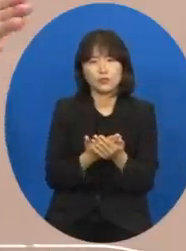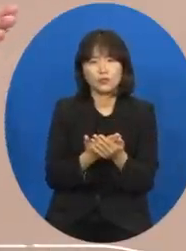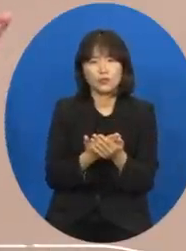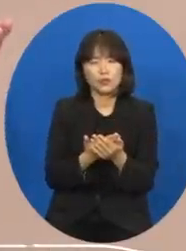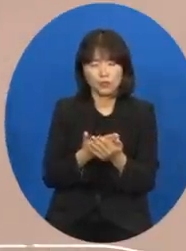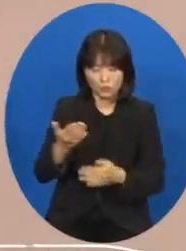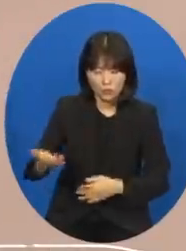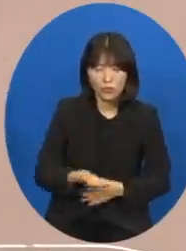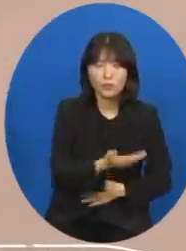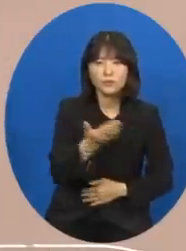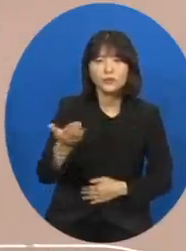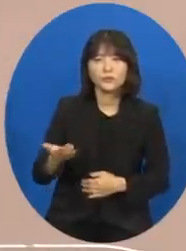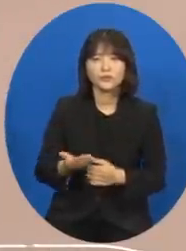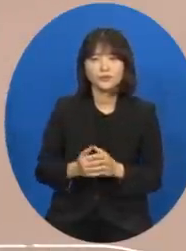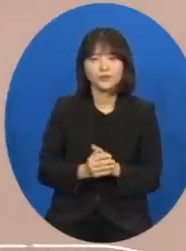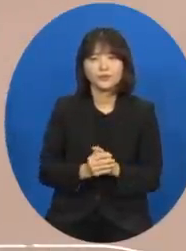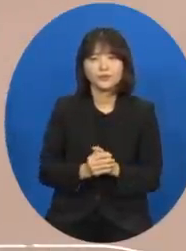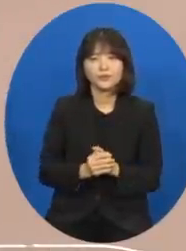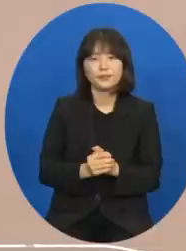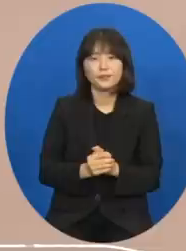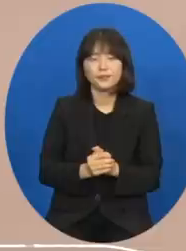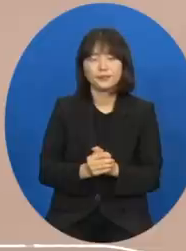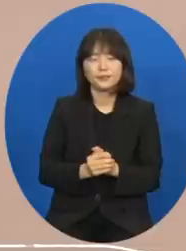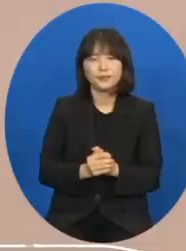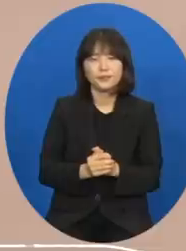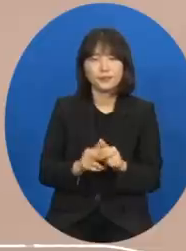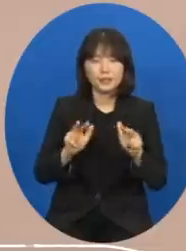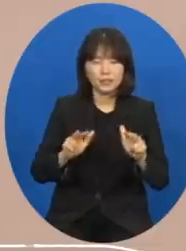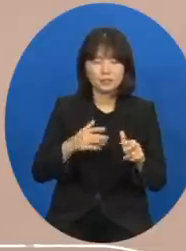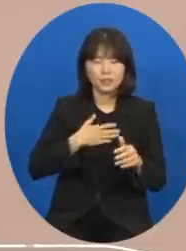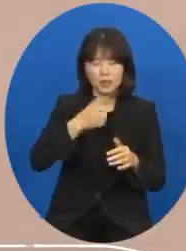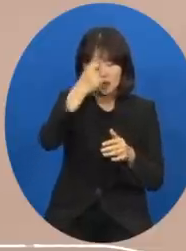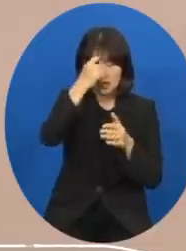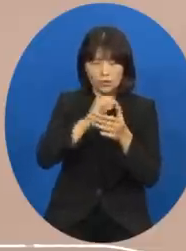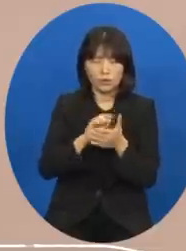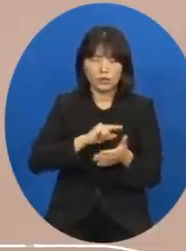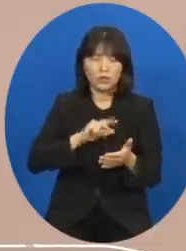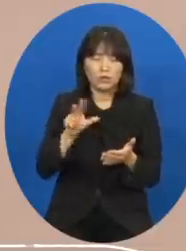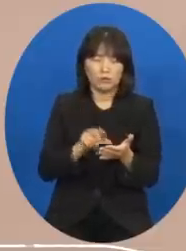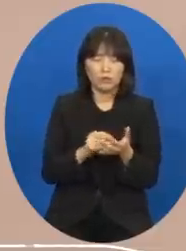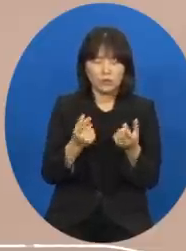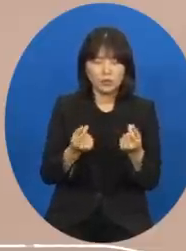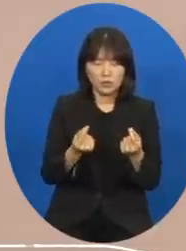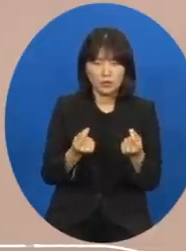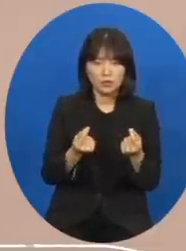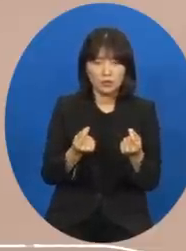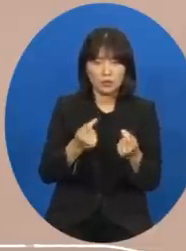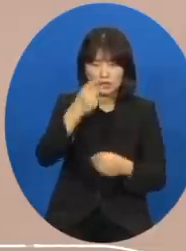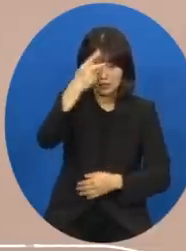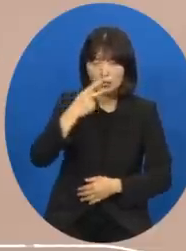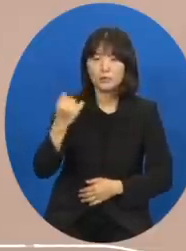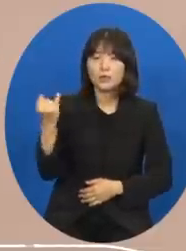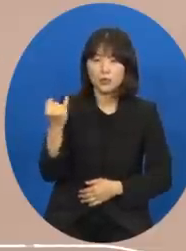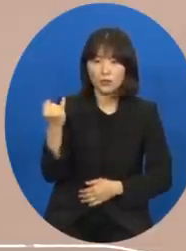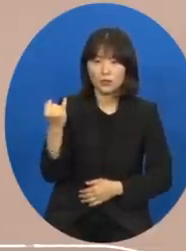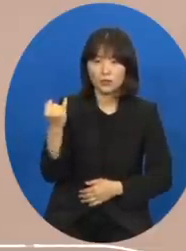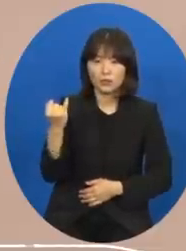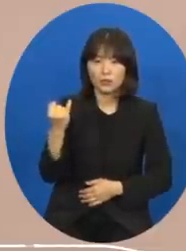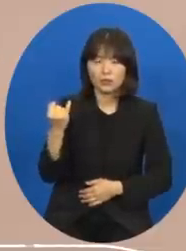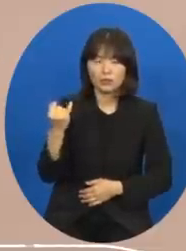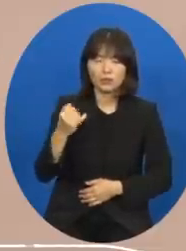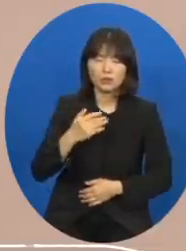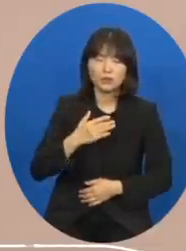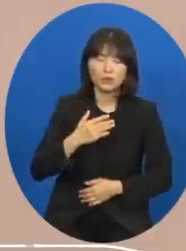여러분 중에 아, 이게 지금 내 기도 제목이구나, 사마리아 여인이 지금